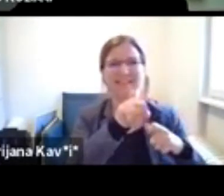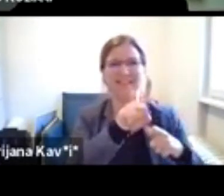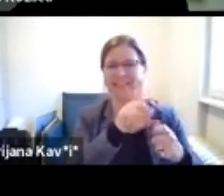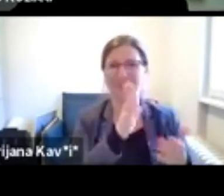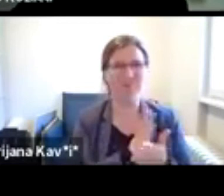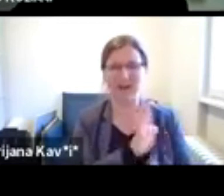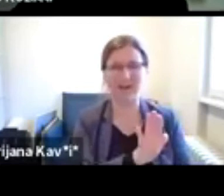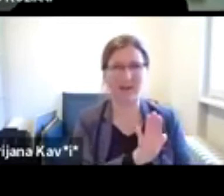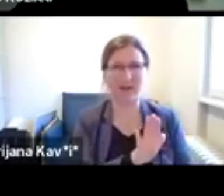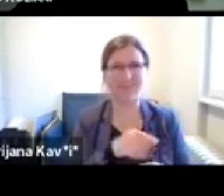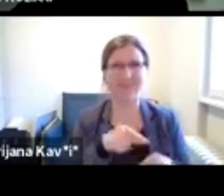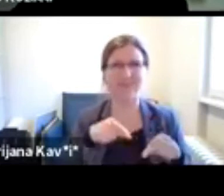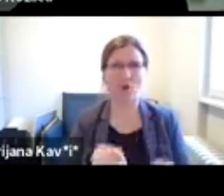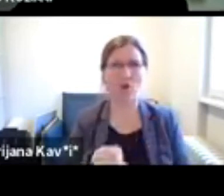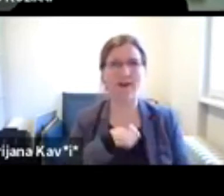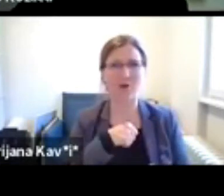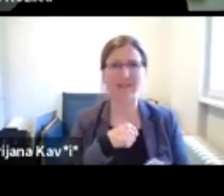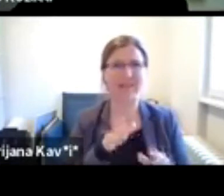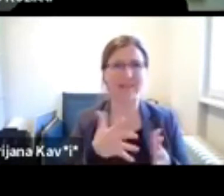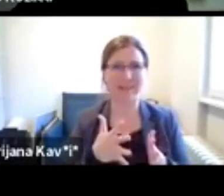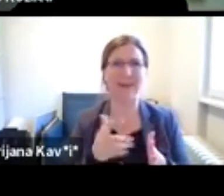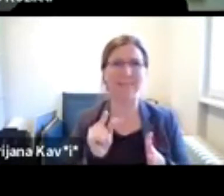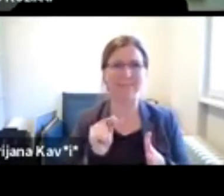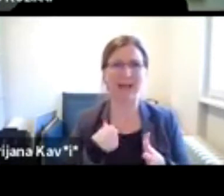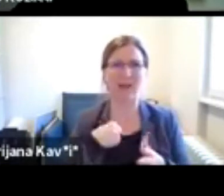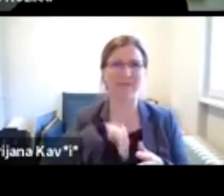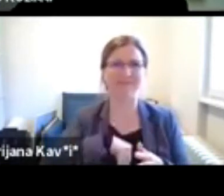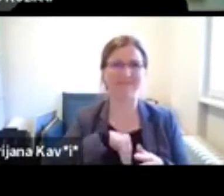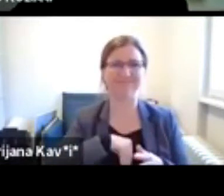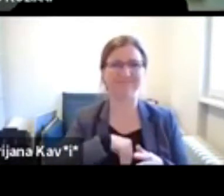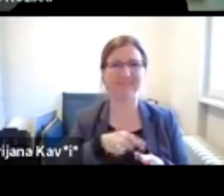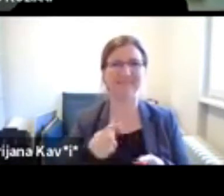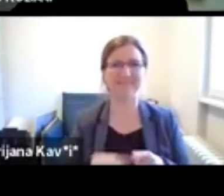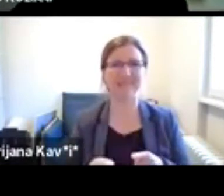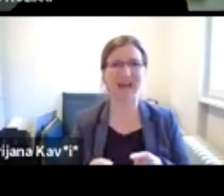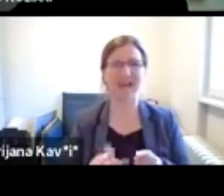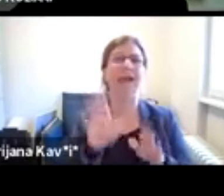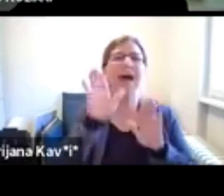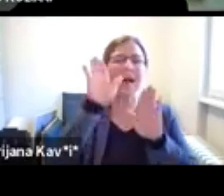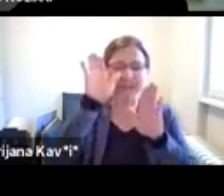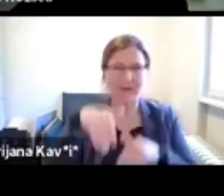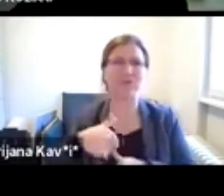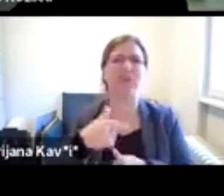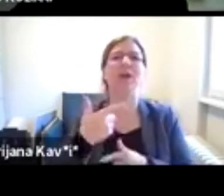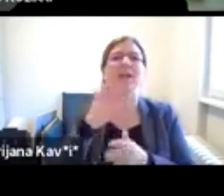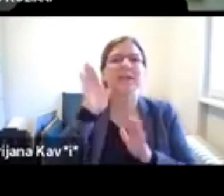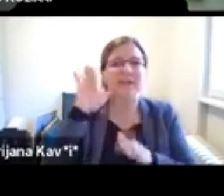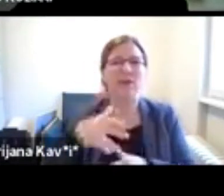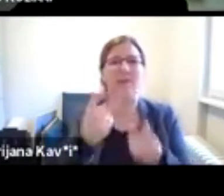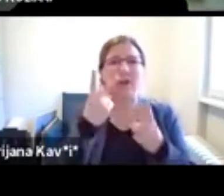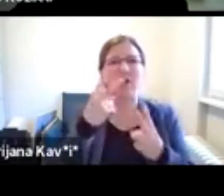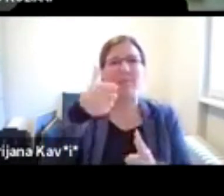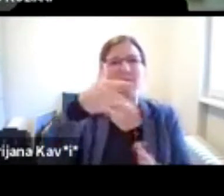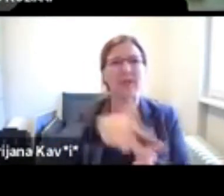da mi ove godine to malo fali, ali Bogu hvala, samo neka ostanemo svi zdravi.